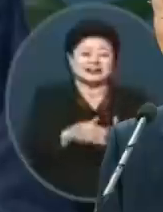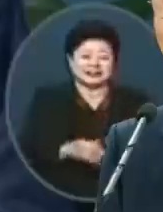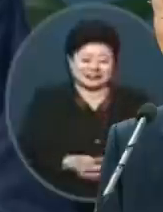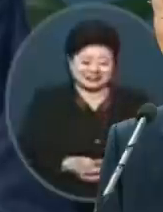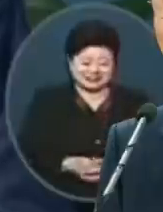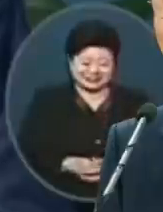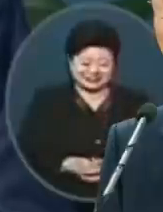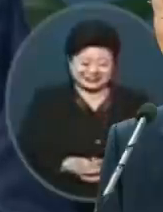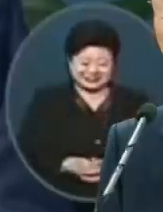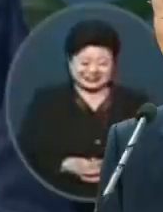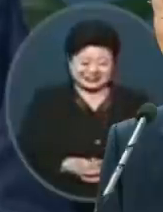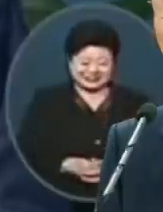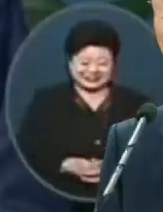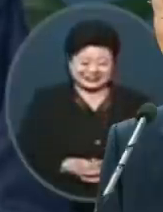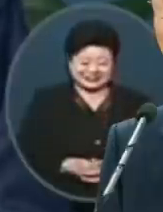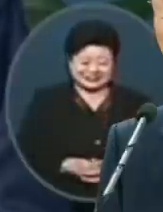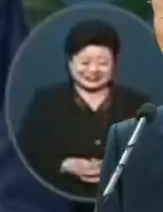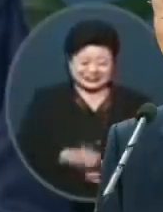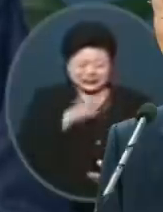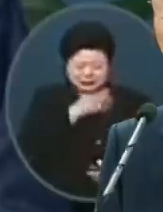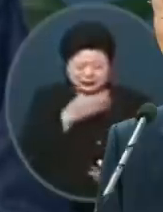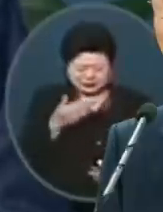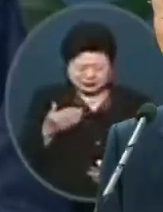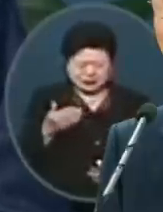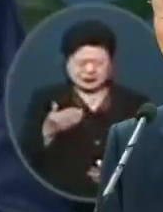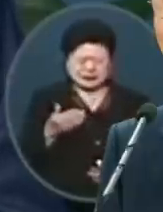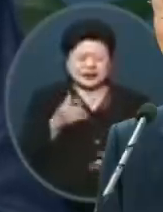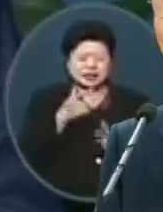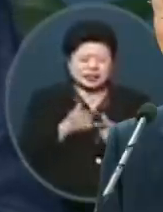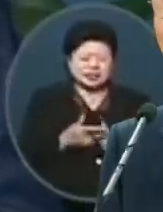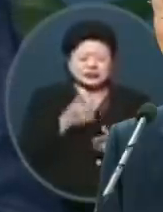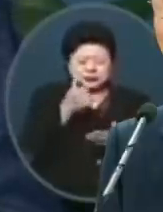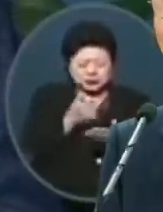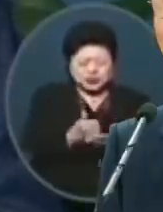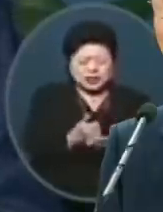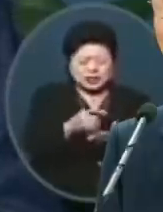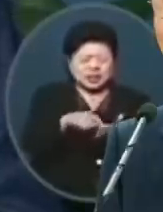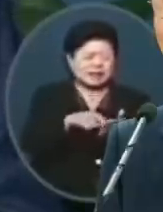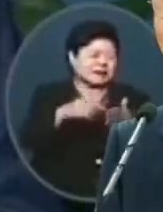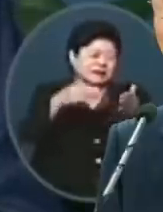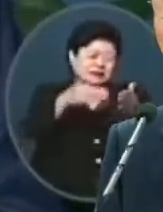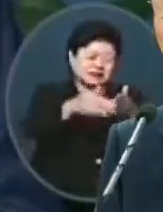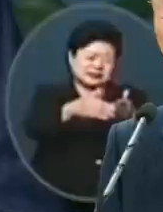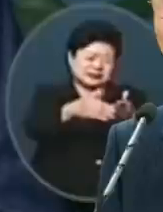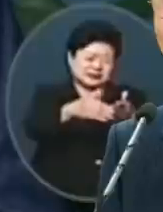보십시오. 내가 피투성이가 되어서 죄를 다 갚았습니다.